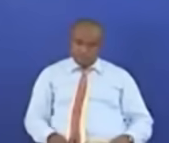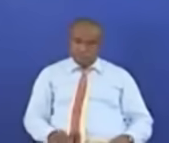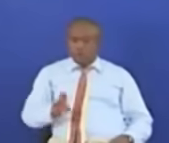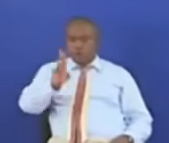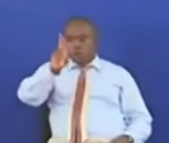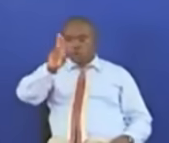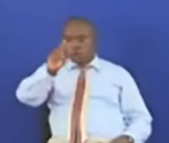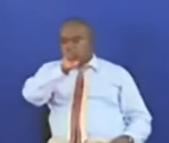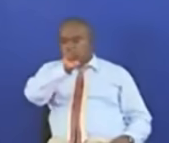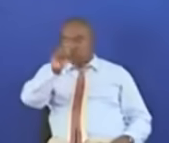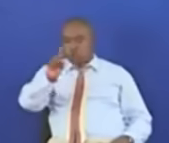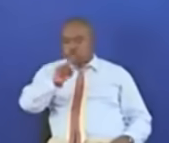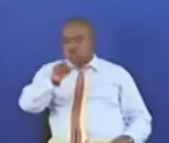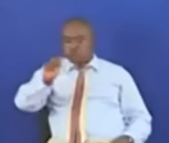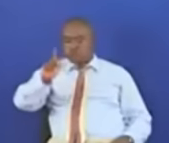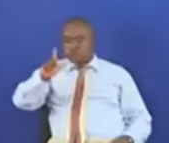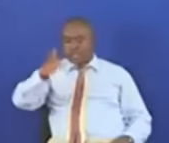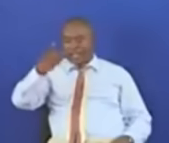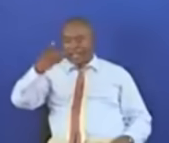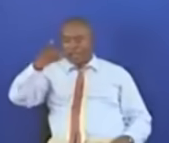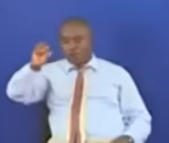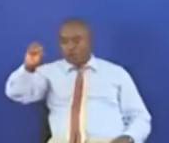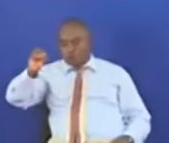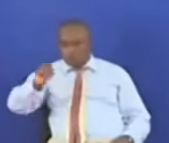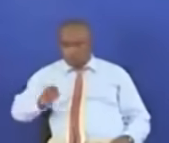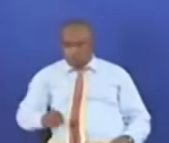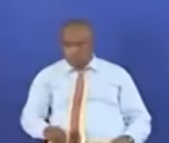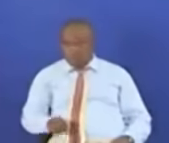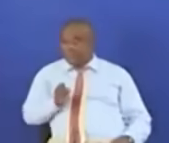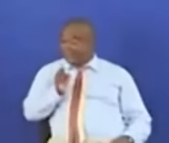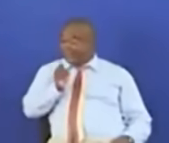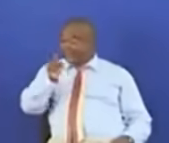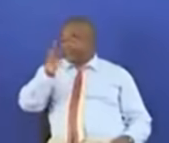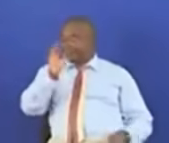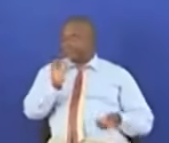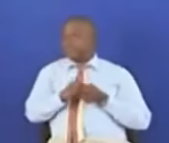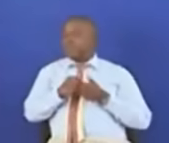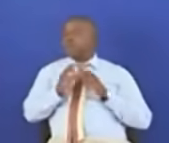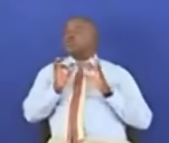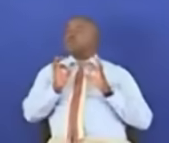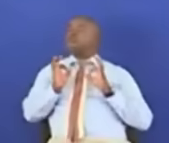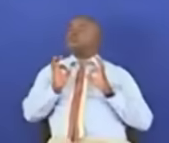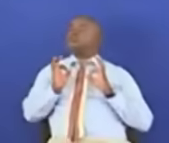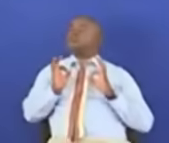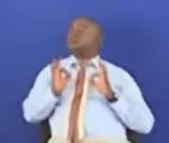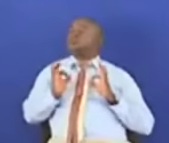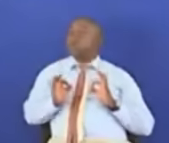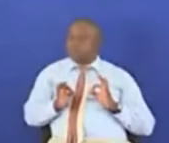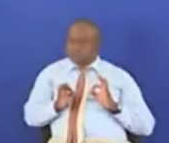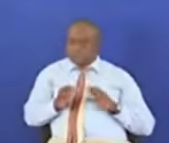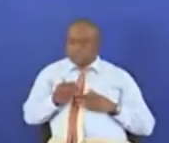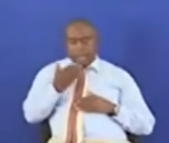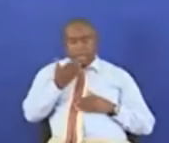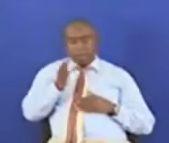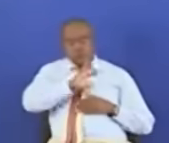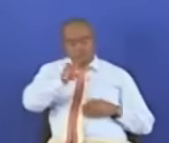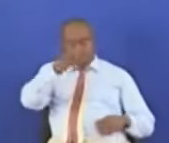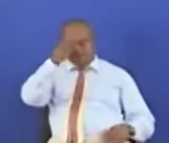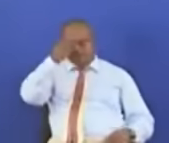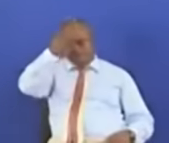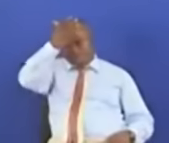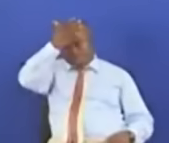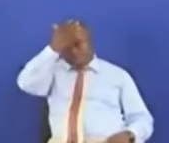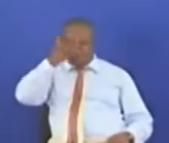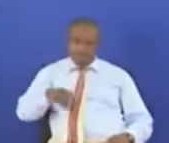mtu mwaminifu na mwabilifu. Kwa hiyo jambo hili ni zuri sana na ni muhimu tulizingatie na tulieleze. La